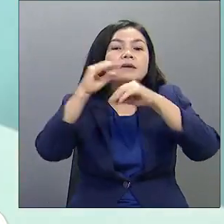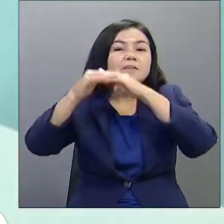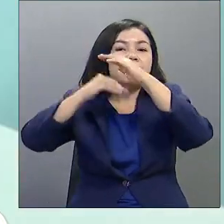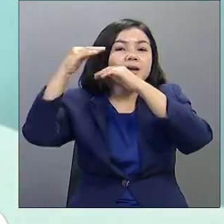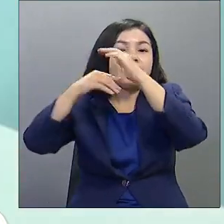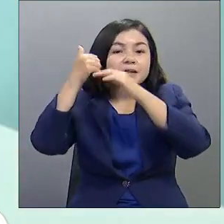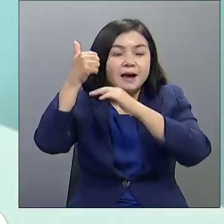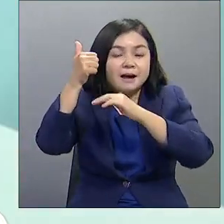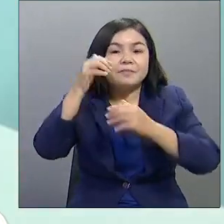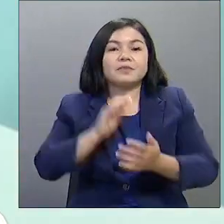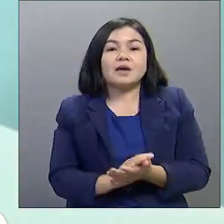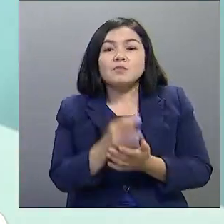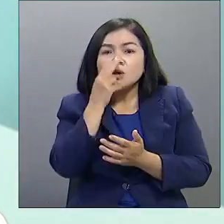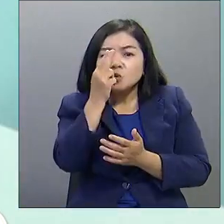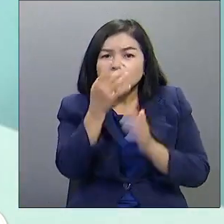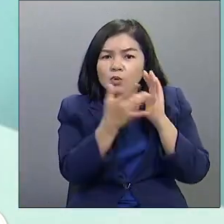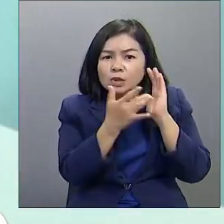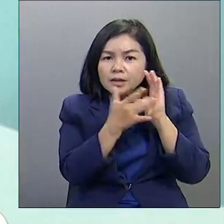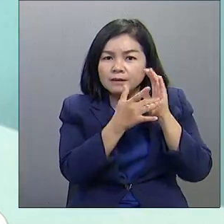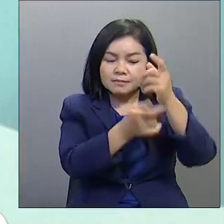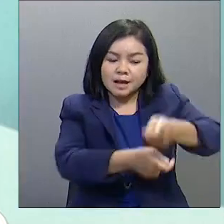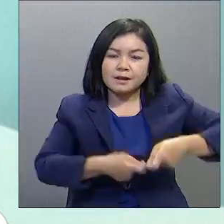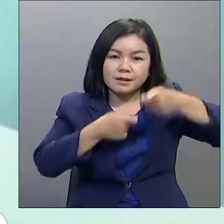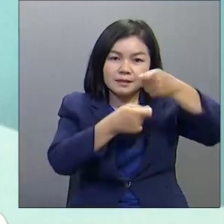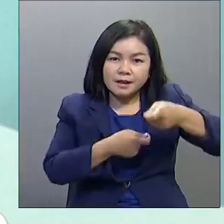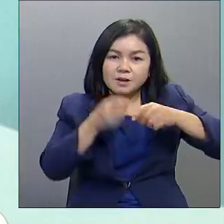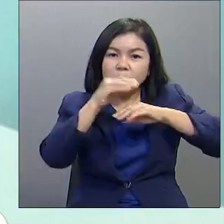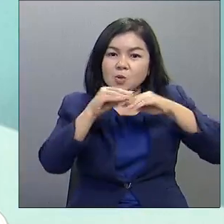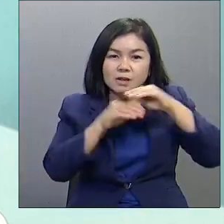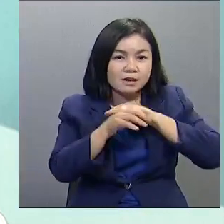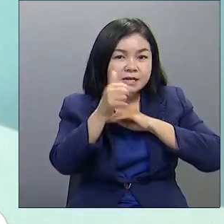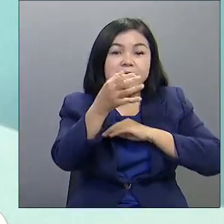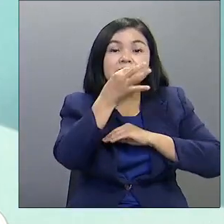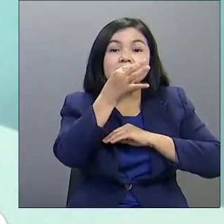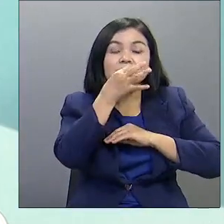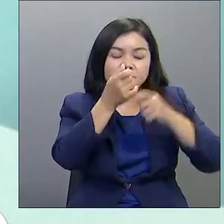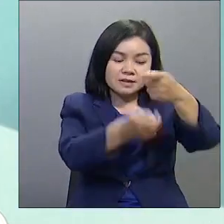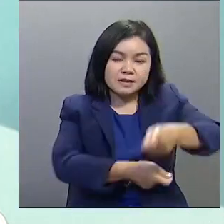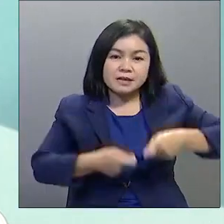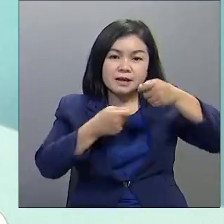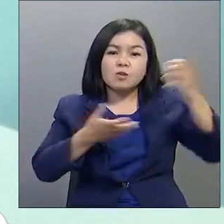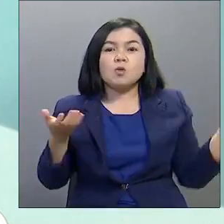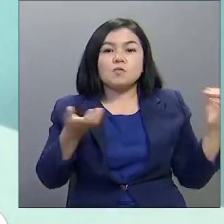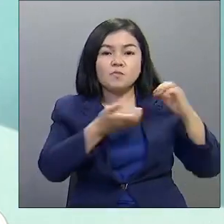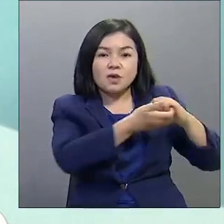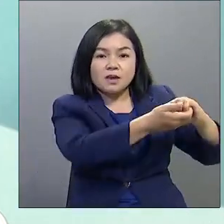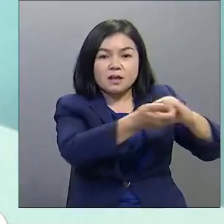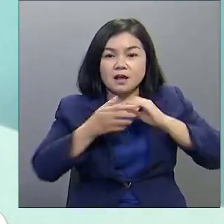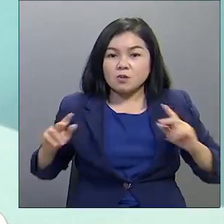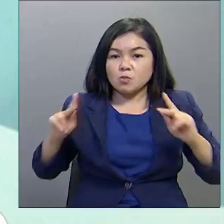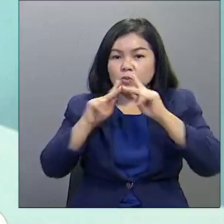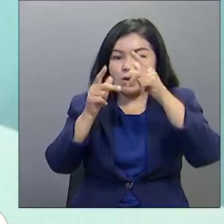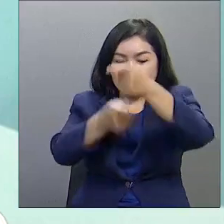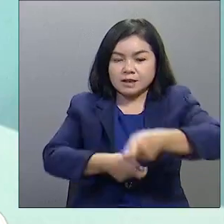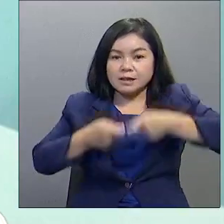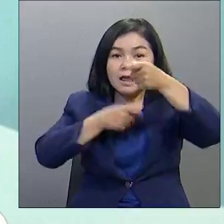ราวที่สำคัญก็คือนวัตกรรมทางการเกษตรชวนคุณผู้ชมไปดูอีกหนึ่งโครงการดีๆเพื่อเกษตรกรไทยนะคะเป็นความร่วมมือกันของกระทรวงเกษตรและสหกรณ์